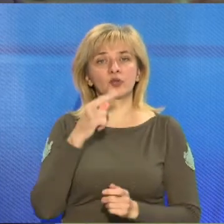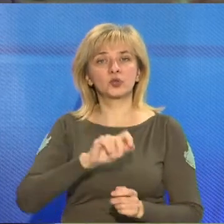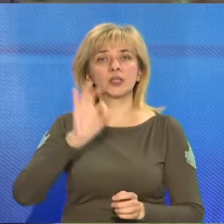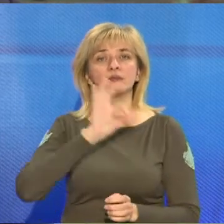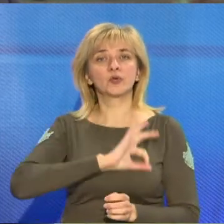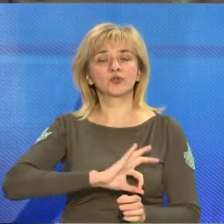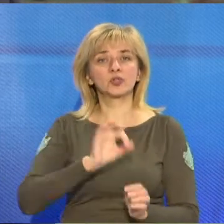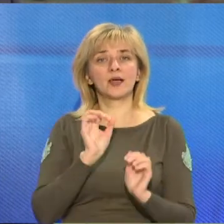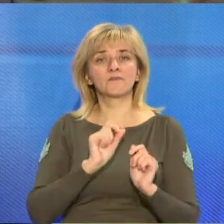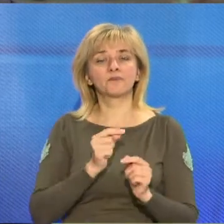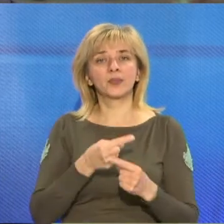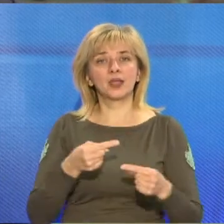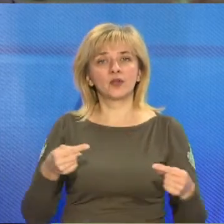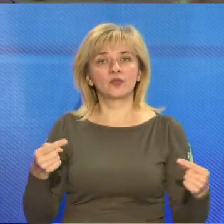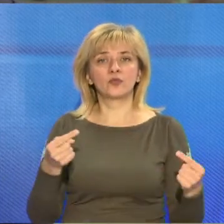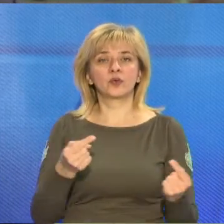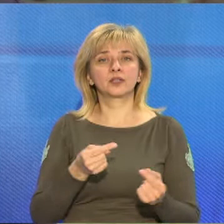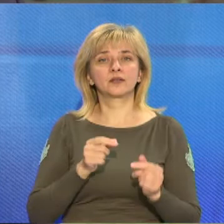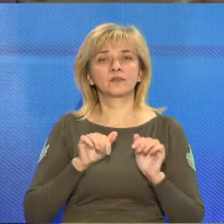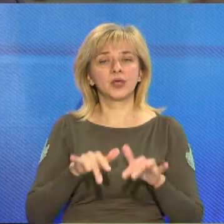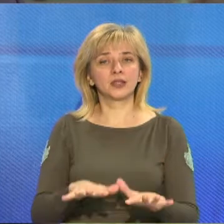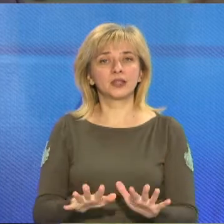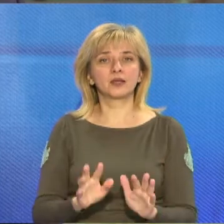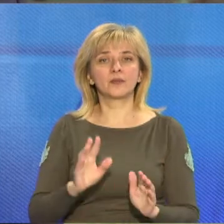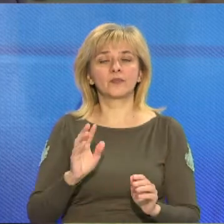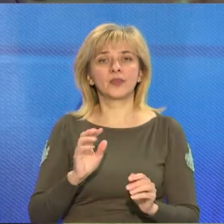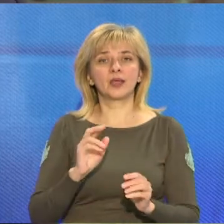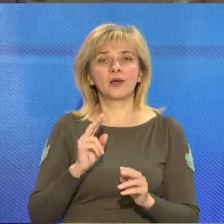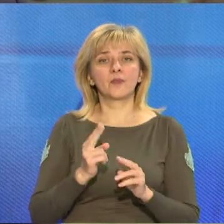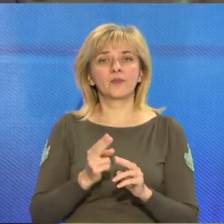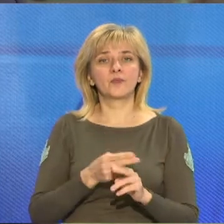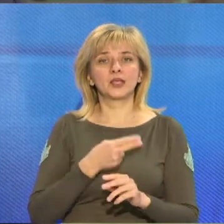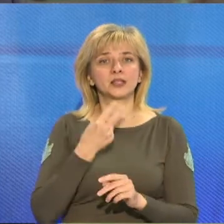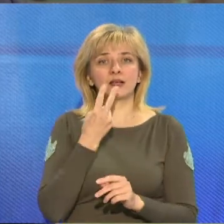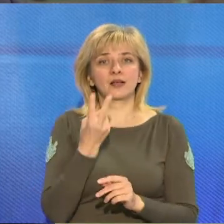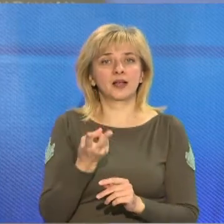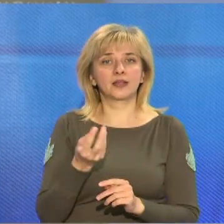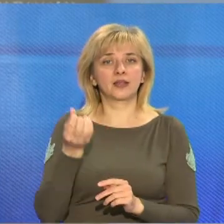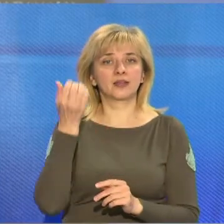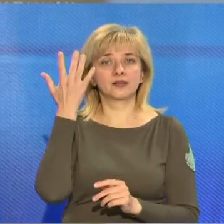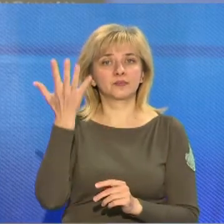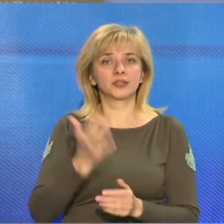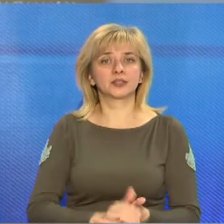какого-либо стеснения, без какого-либо... даже без оглядки на здравый смысл.